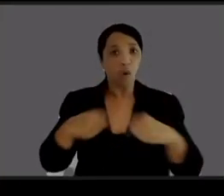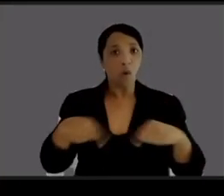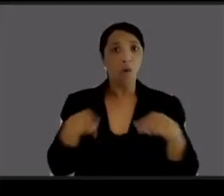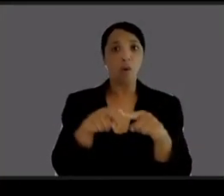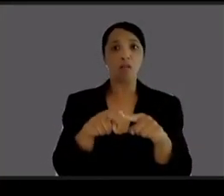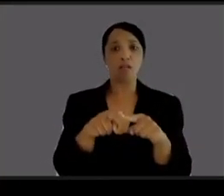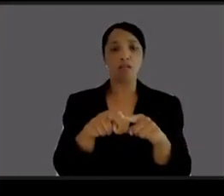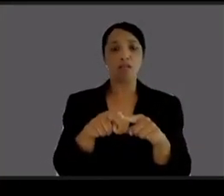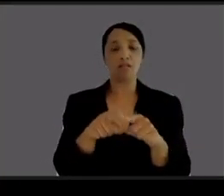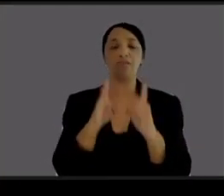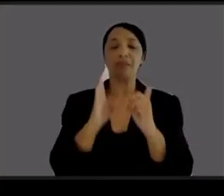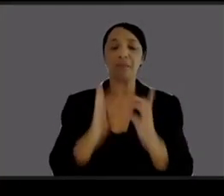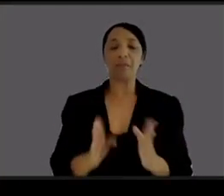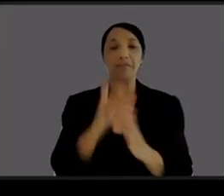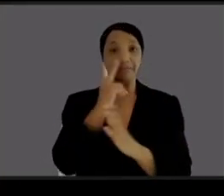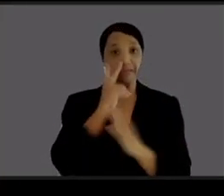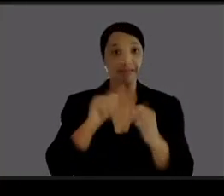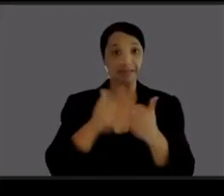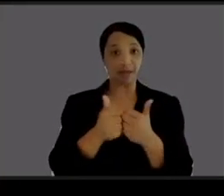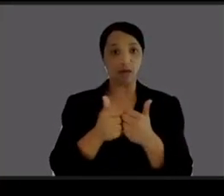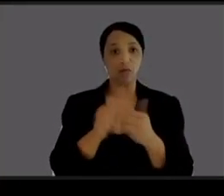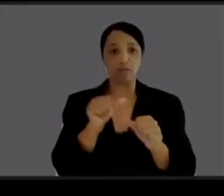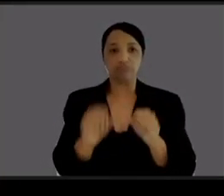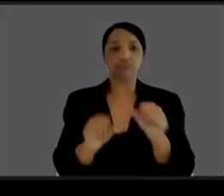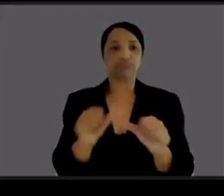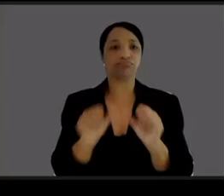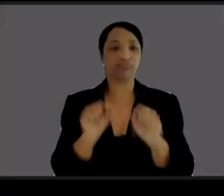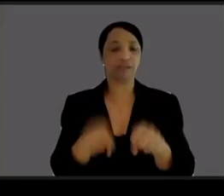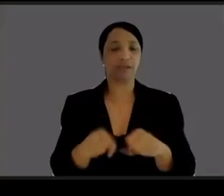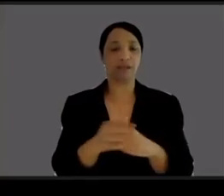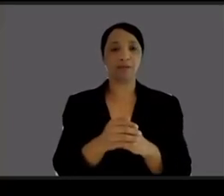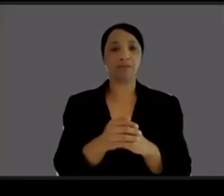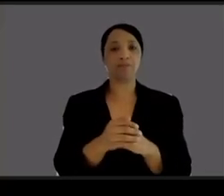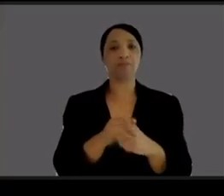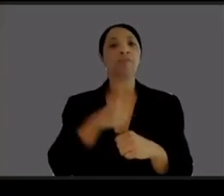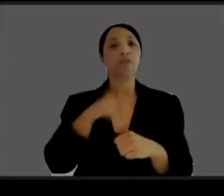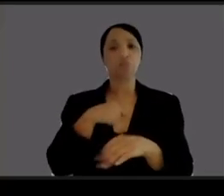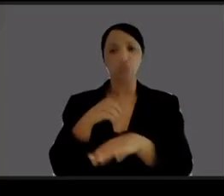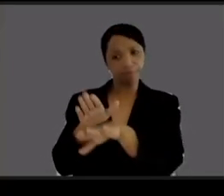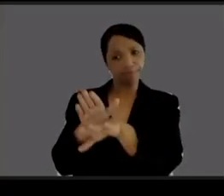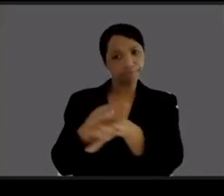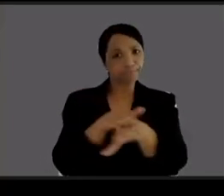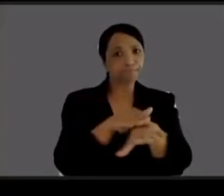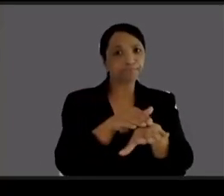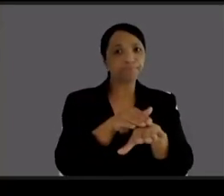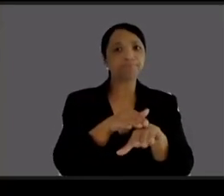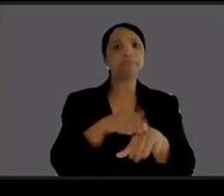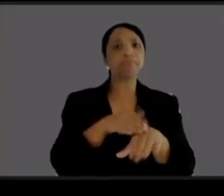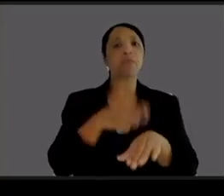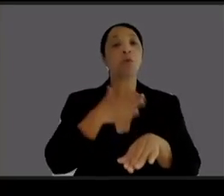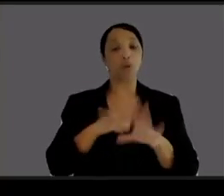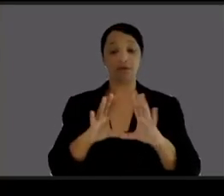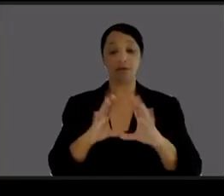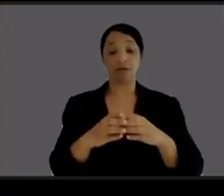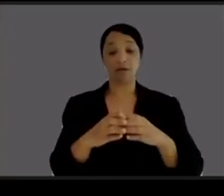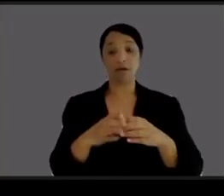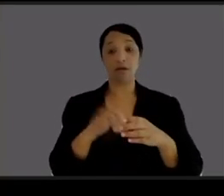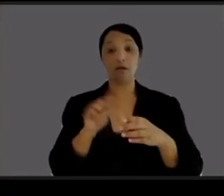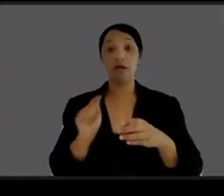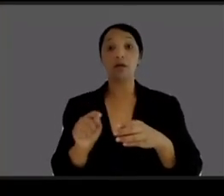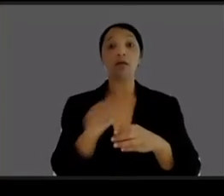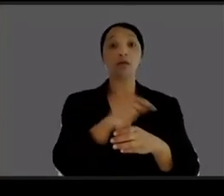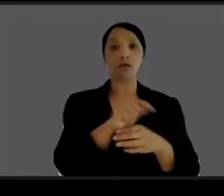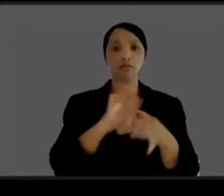واجبنا هو ان يؤدي الانترنت ما هو منتظر منه في تحقيق هذا الهدف ونحن